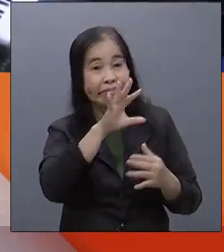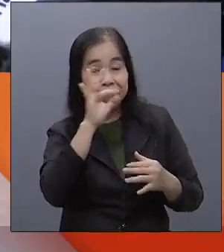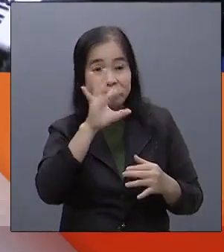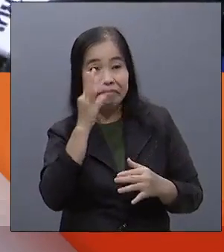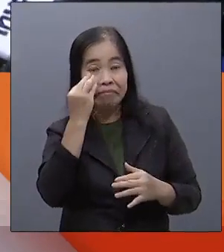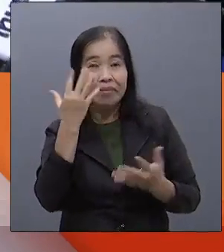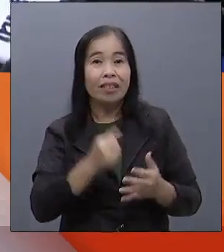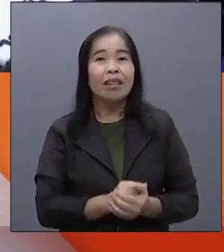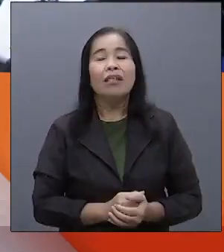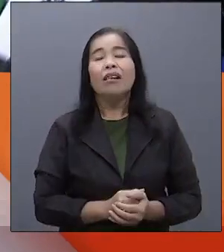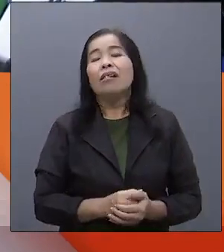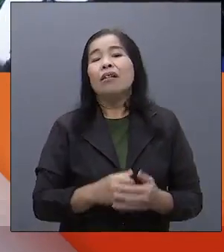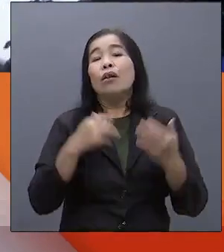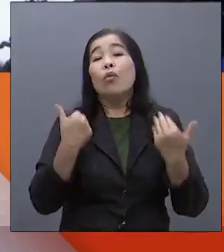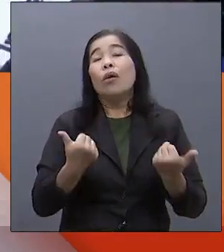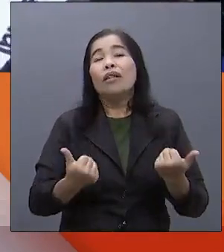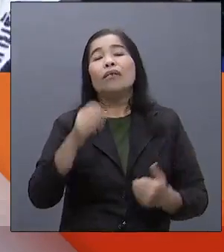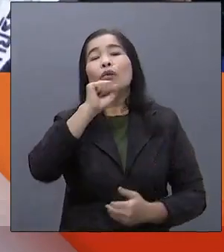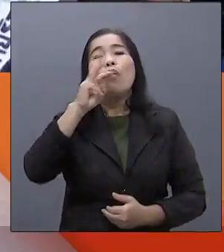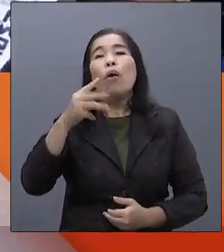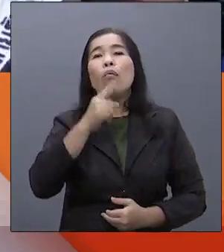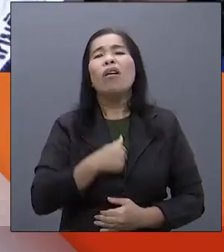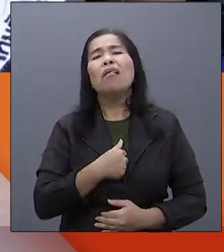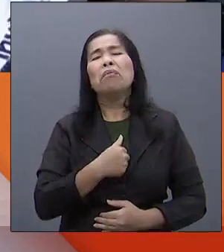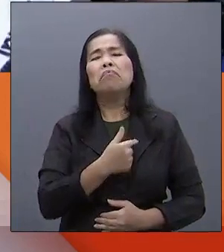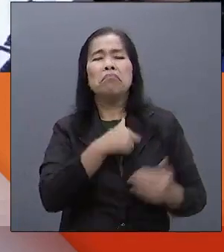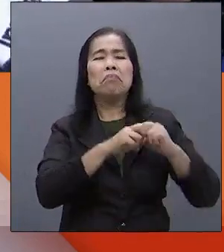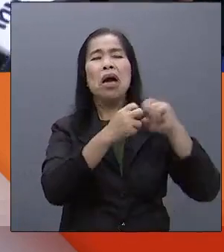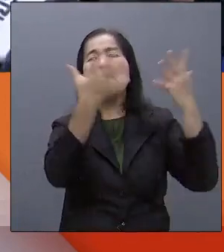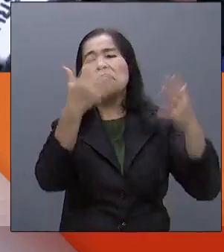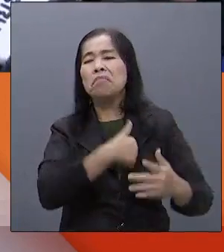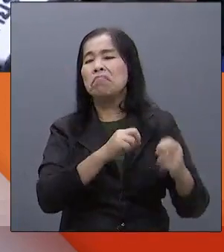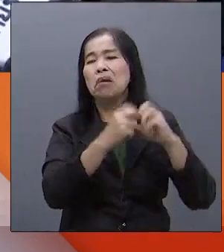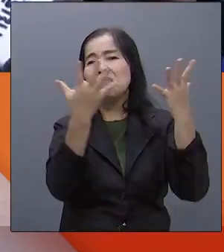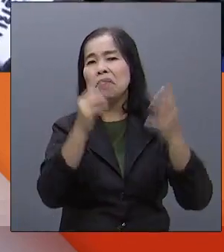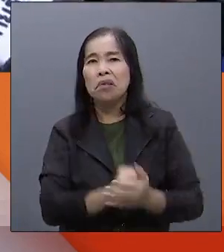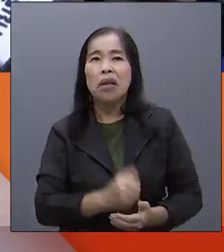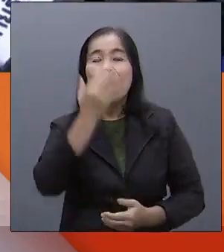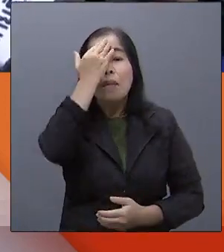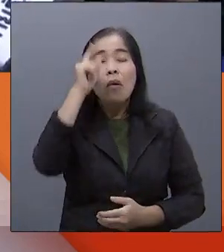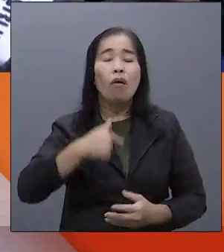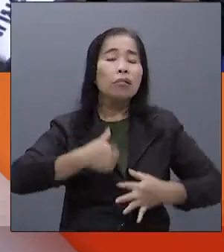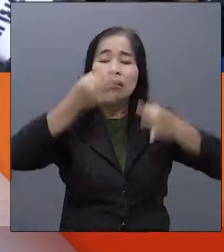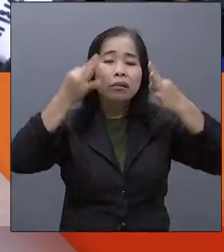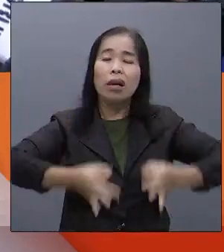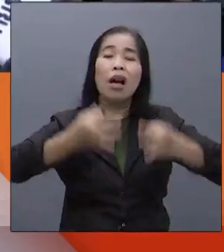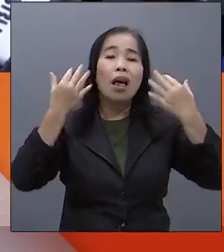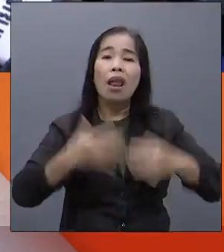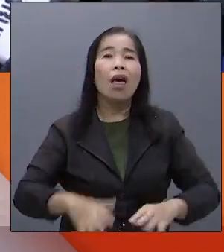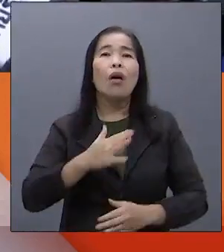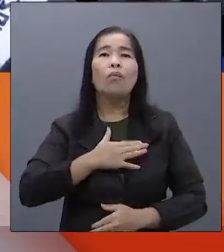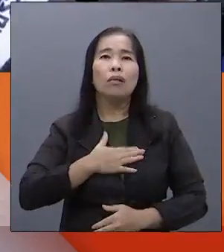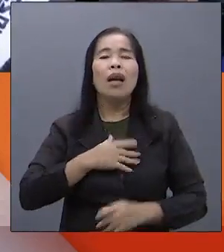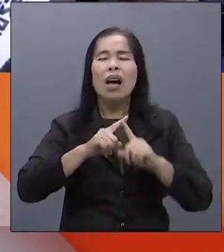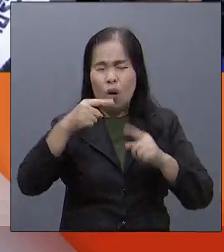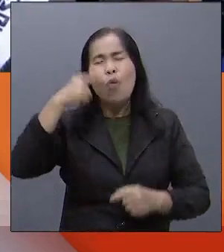งไหมคะ ตรงนี้เนี่ยมันไม่หนักใจแล้วครับเพราะว่าการที่เราจะตัดสินใจเนี่ยมันมีความขัดแย้